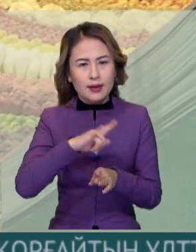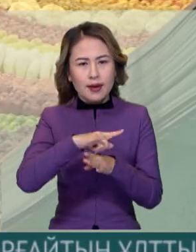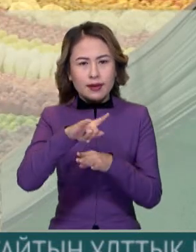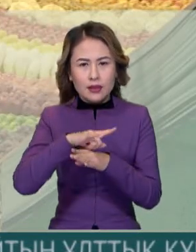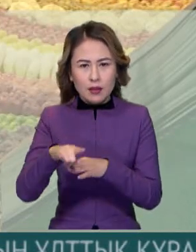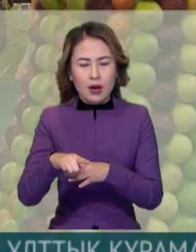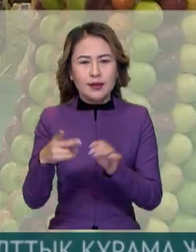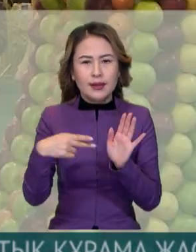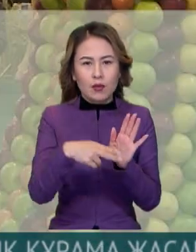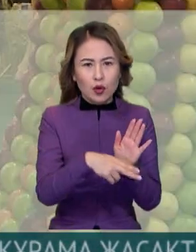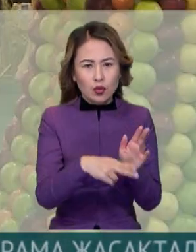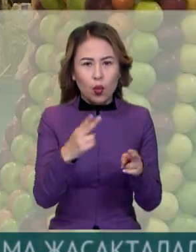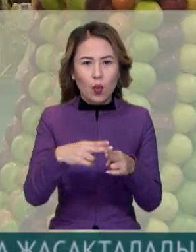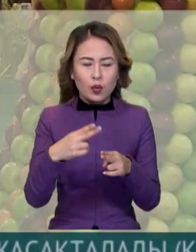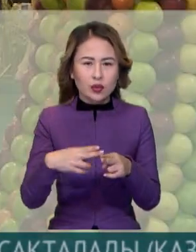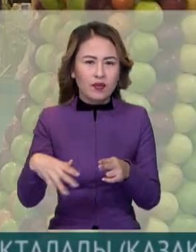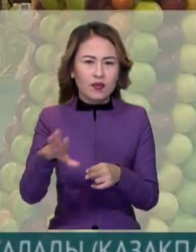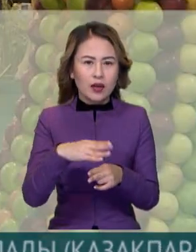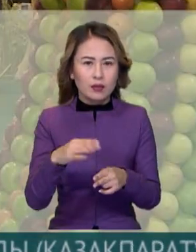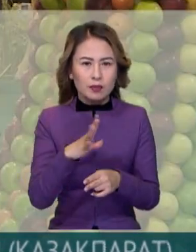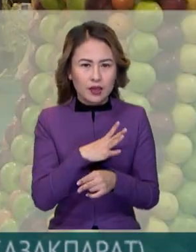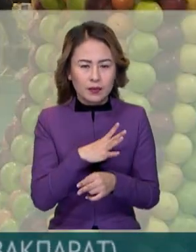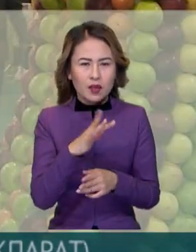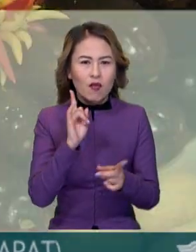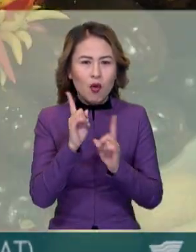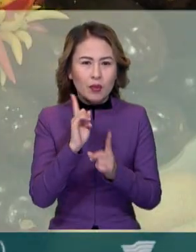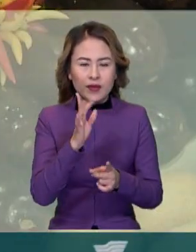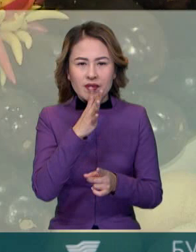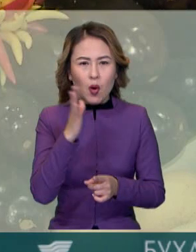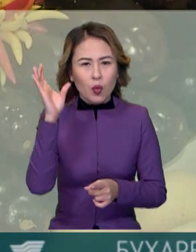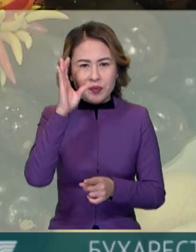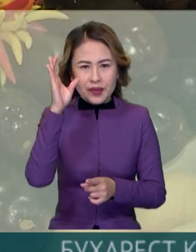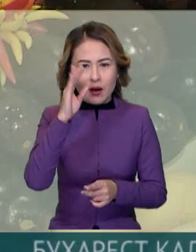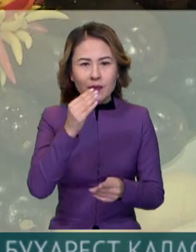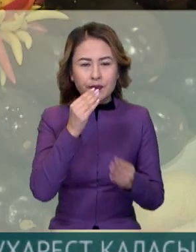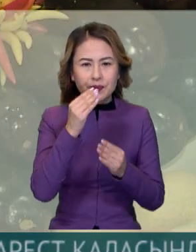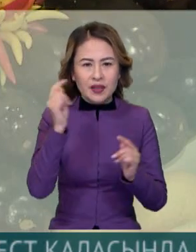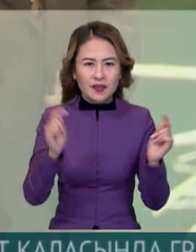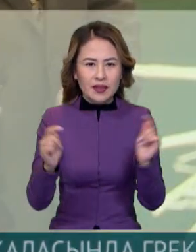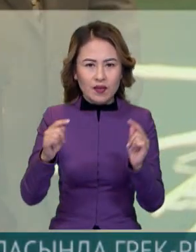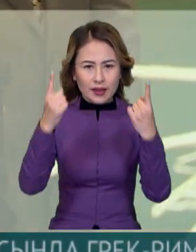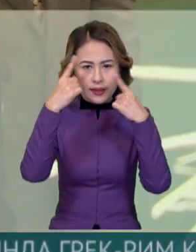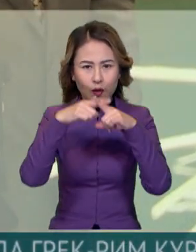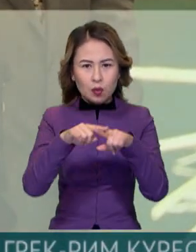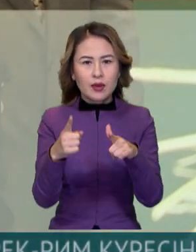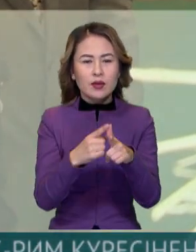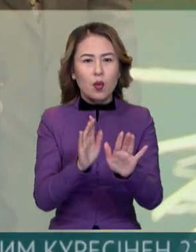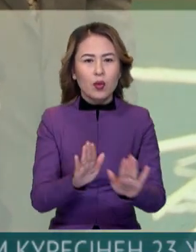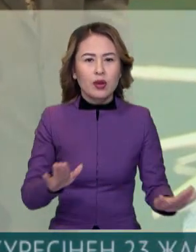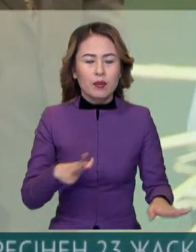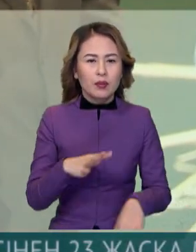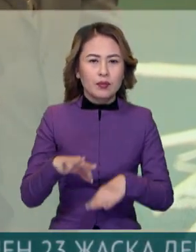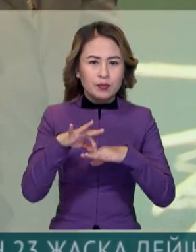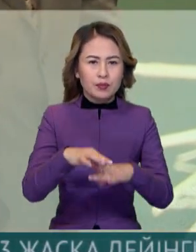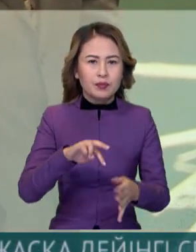тасымалы темір жол мен көлік қатынасы жолға қойылған. Форум аясында өзбек тағамдарының фестивалі мен техникалар көрмесі де өтеді